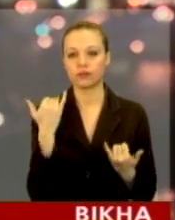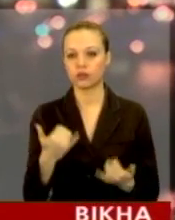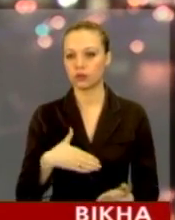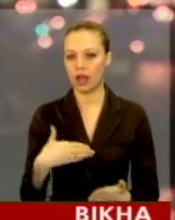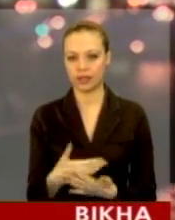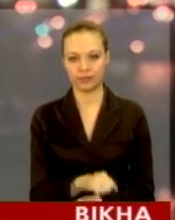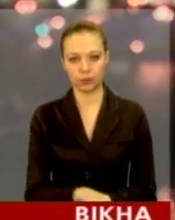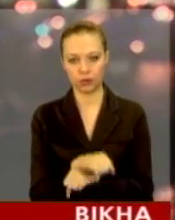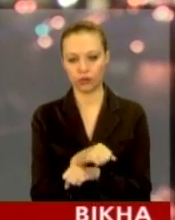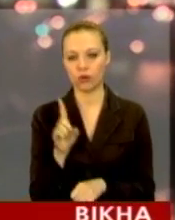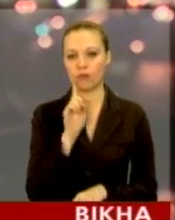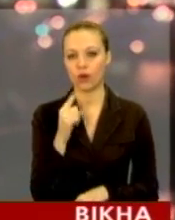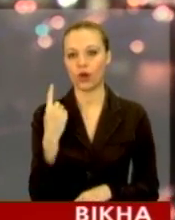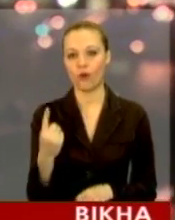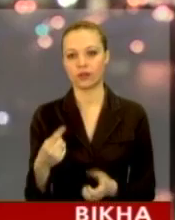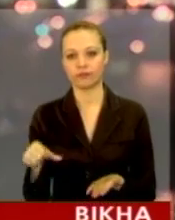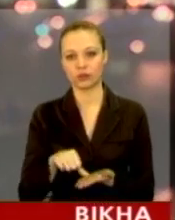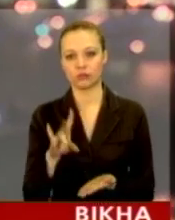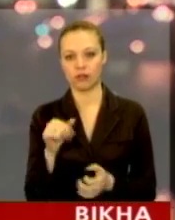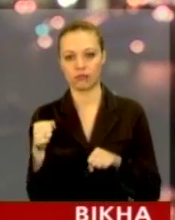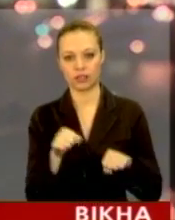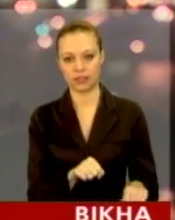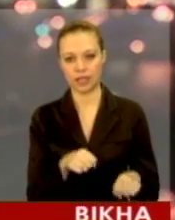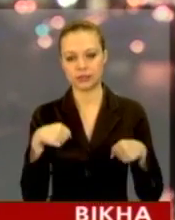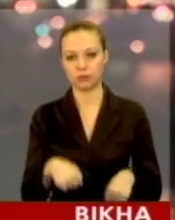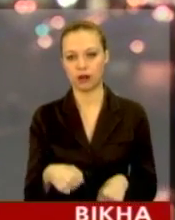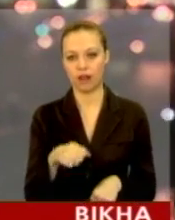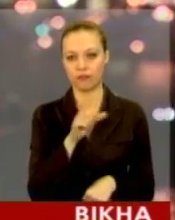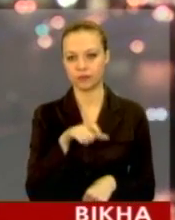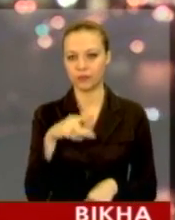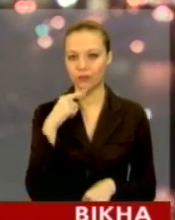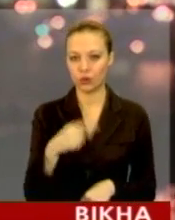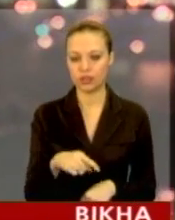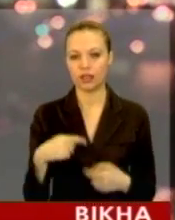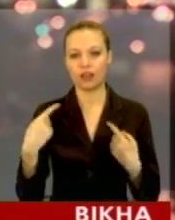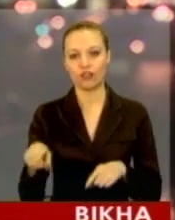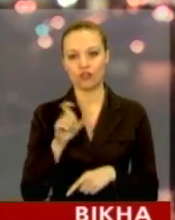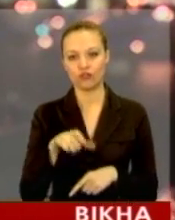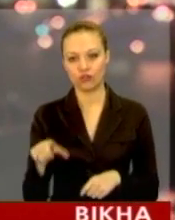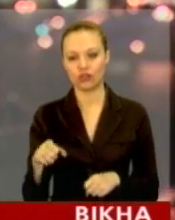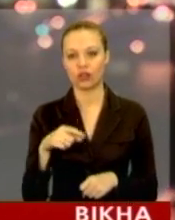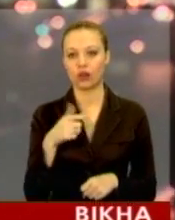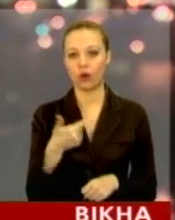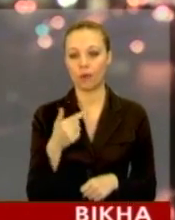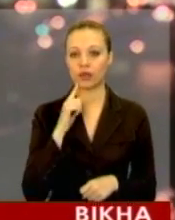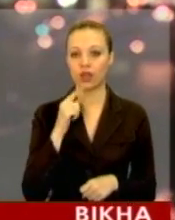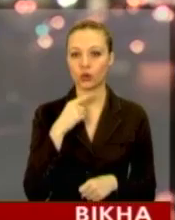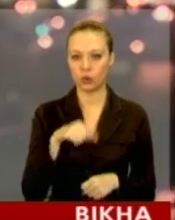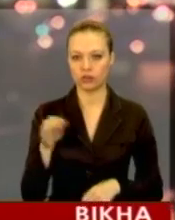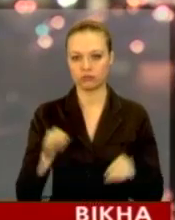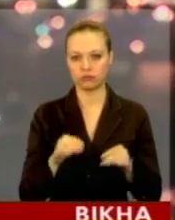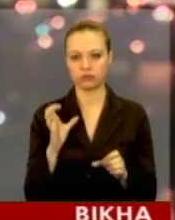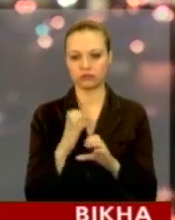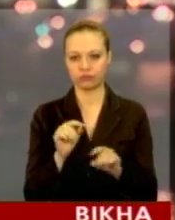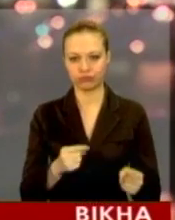активно мітингувала, поки одні виступали на захист прав громадян в Росії, інших громадян Росії активно пакували в